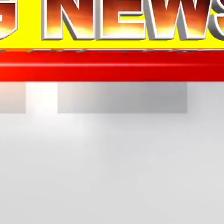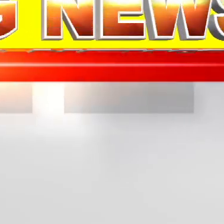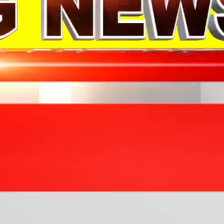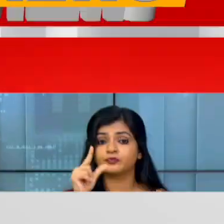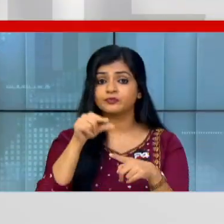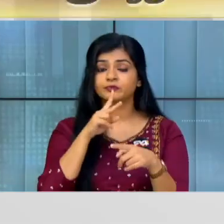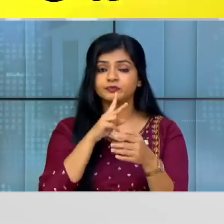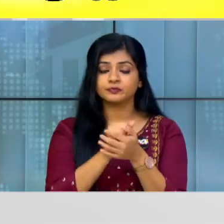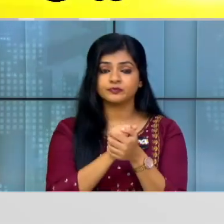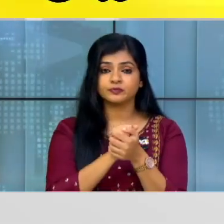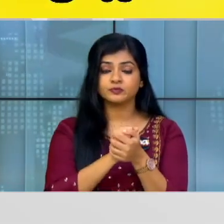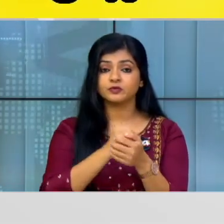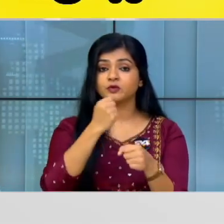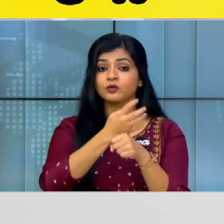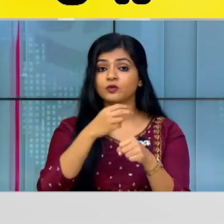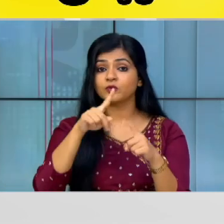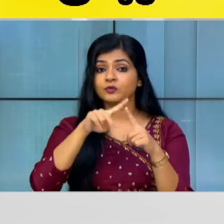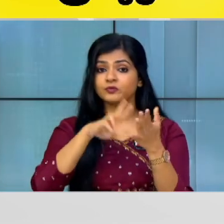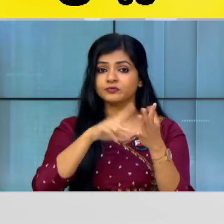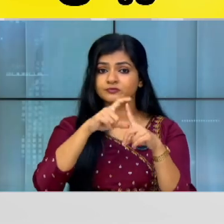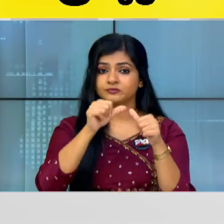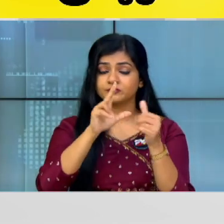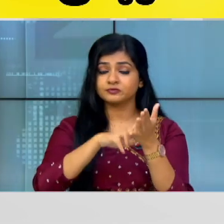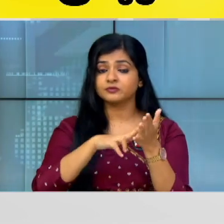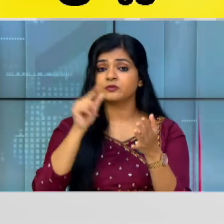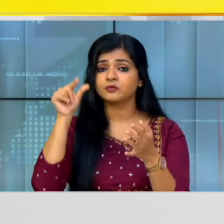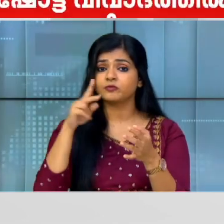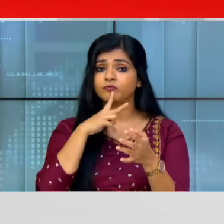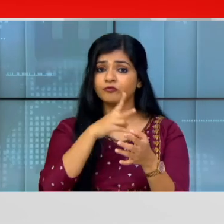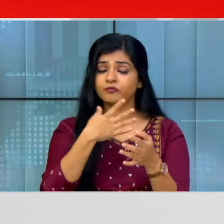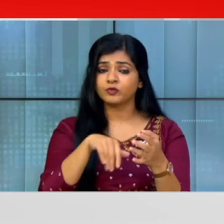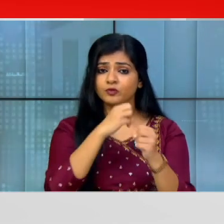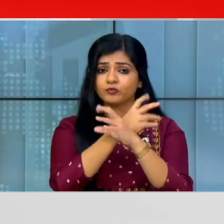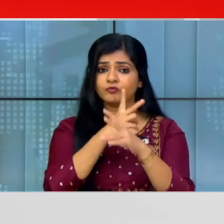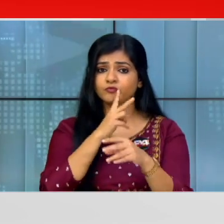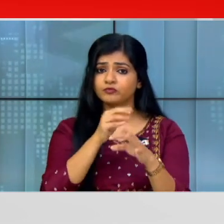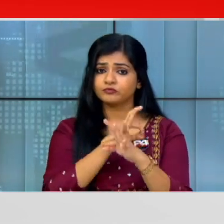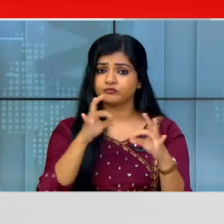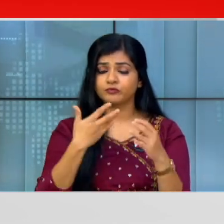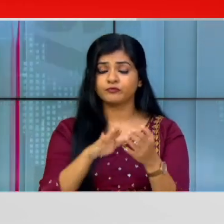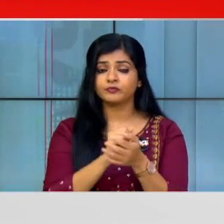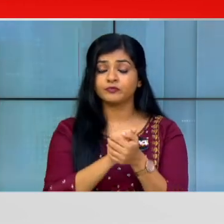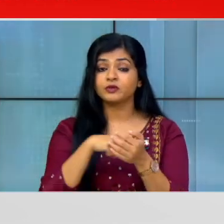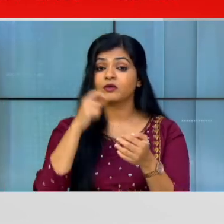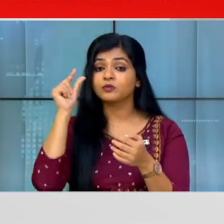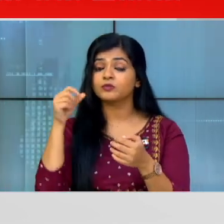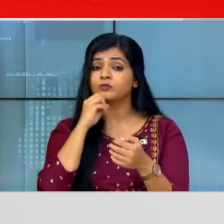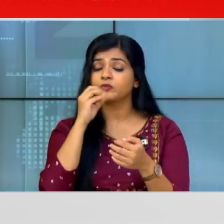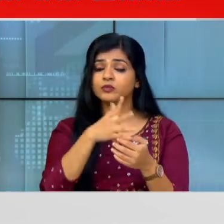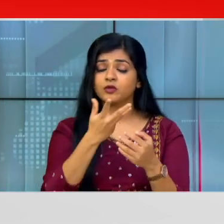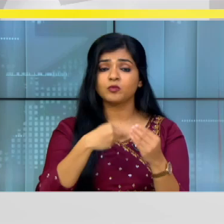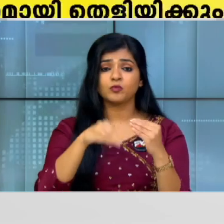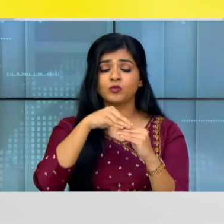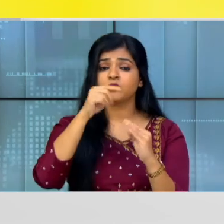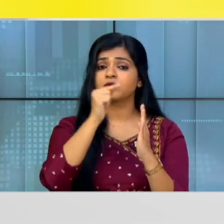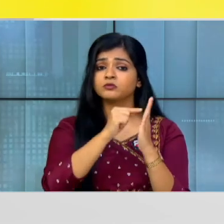ഗോവിന്ദമാഷ് കൃത്യമായിട്ട് നിങ്ങളെ പത്രസമ്മേളനത്തിൽ പറഞ്ഞിട്ടുണ്ടല്ലോ. ആ പറഞ്ഞാലപ്പുറം എനിക്കൊന്നും പറയേണ്ട ആവശ്യമില്ലല്ലോ. അയാൾ പറയാത്ത എന്തുകൊണ്ടാണ്? അതിനൊക്കെ കാരണം